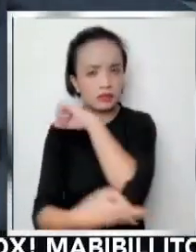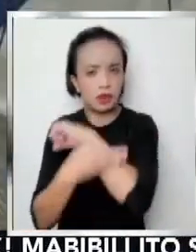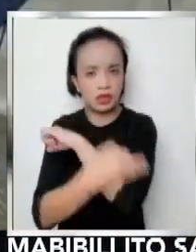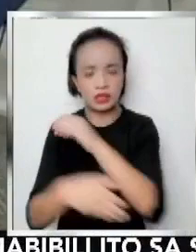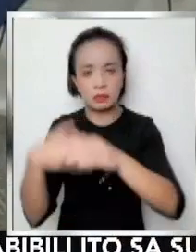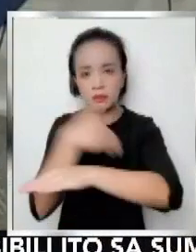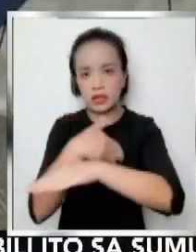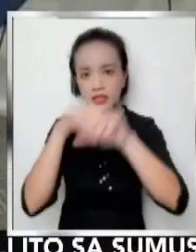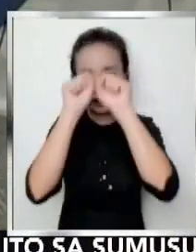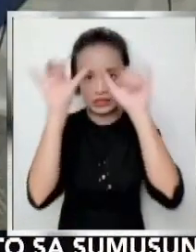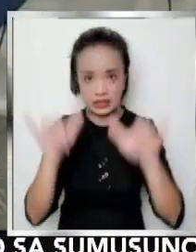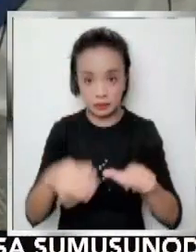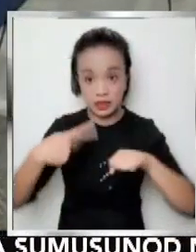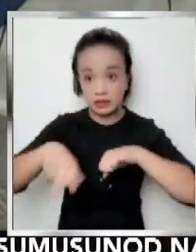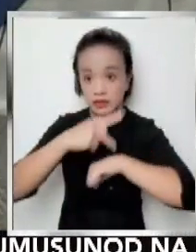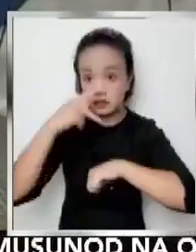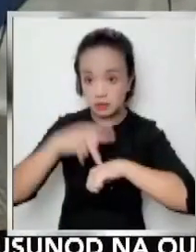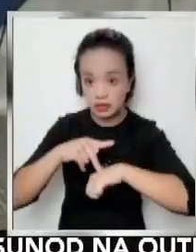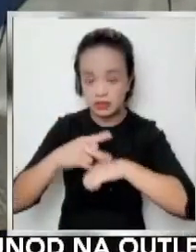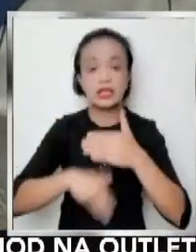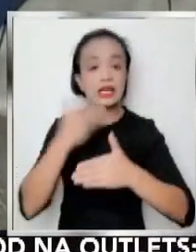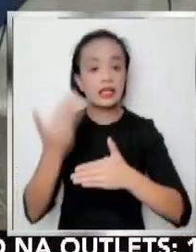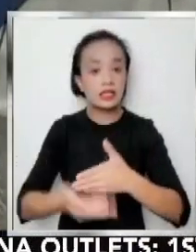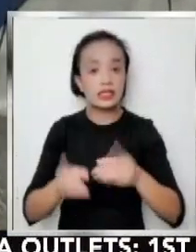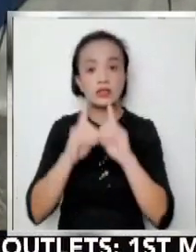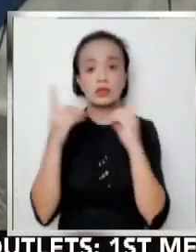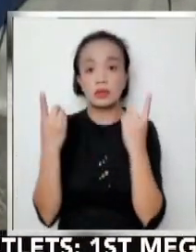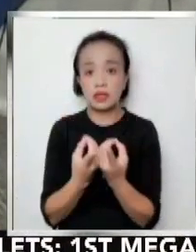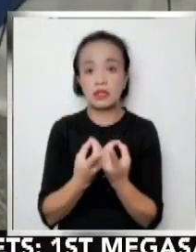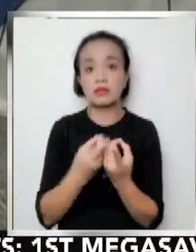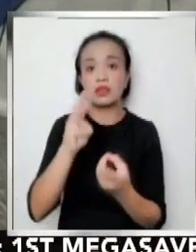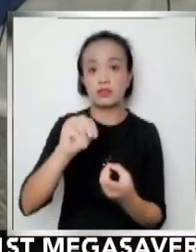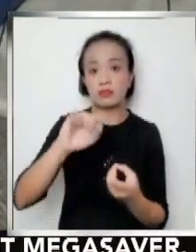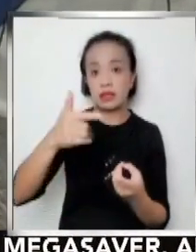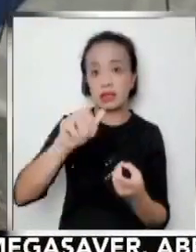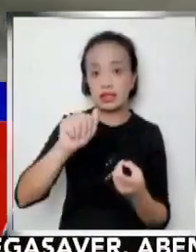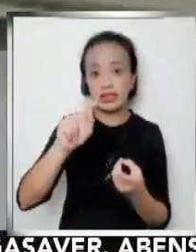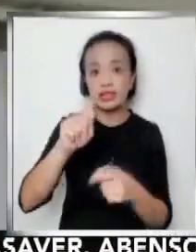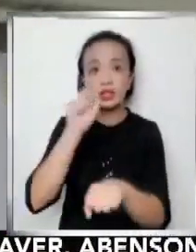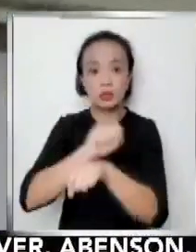bansa. Habang ang Department of Migrant Workers, pag-aaralan muna ang panukala bago